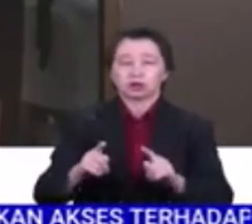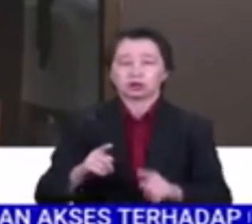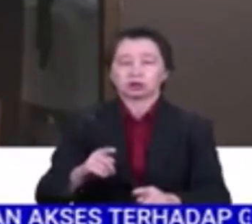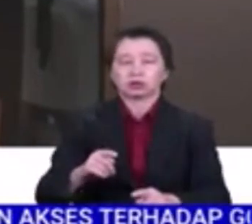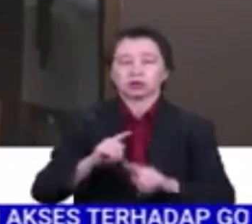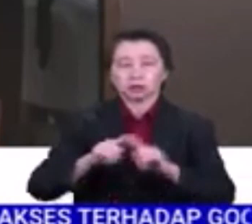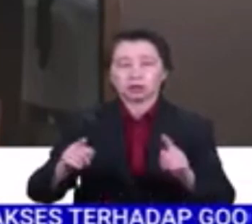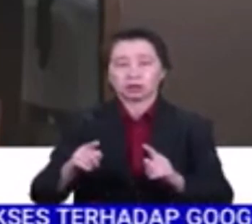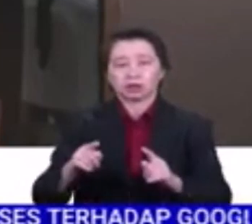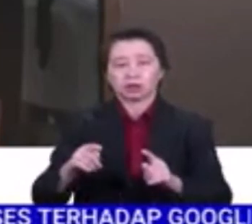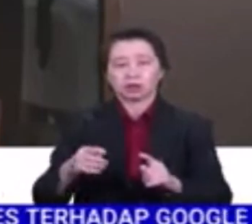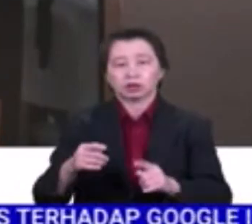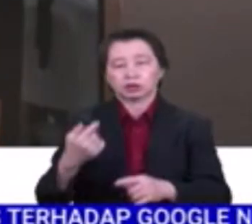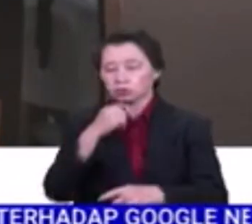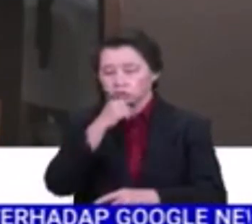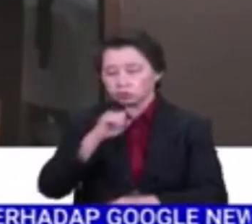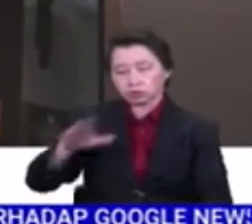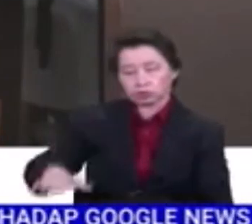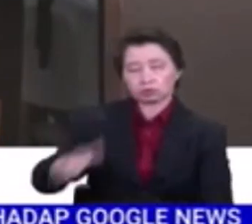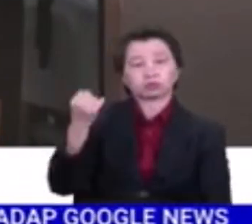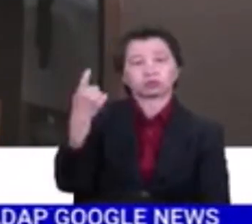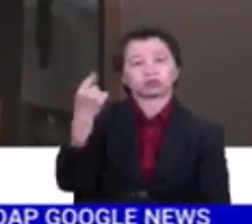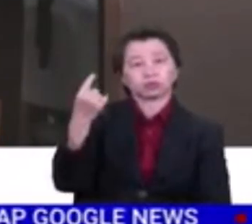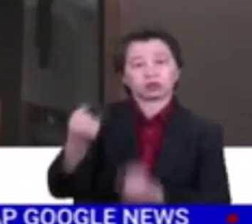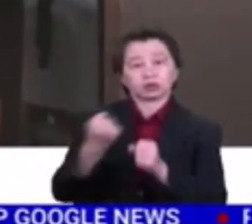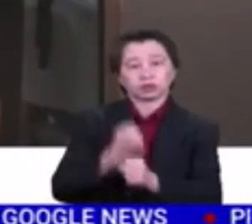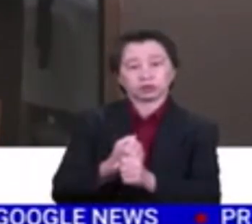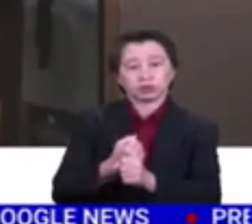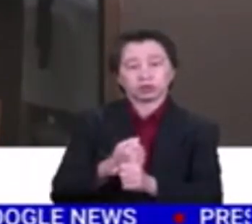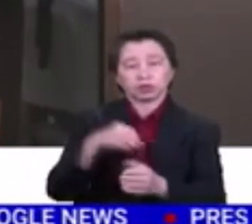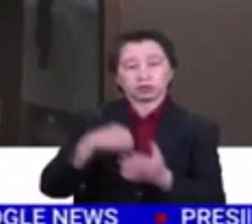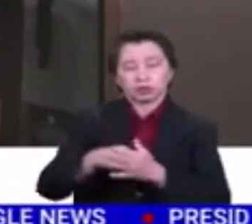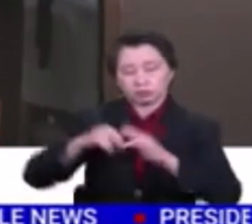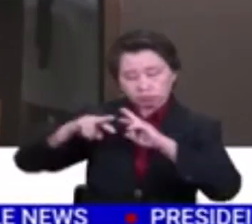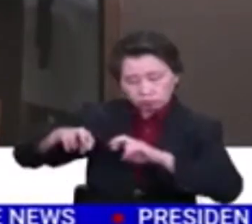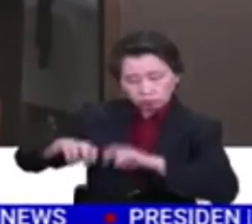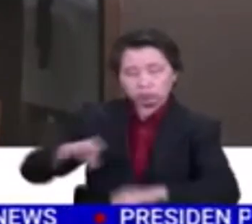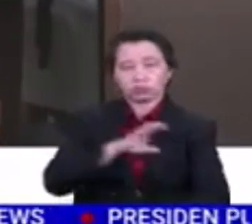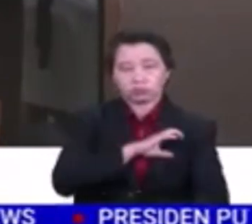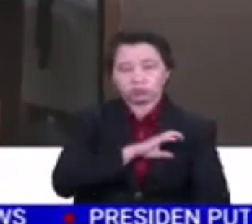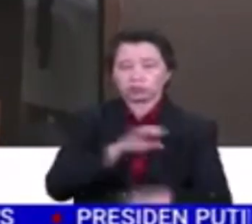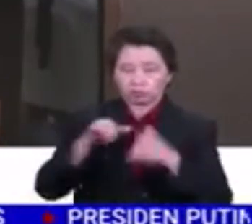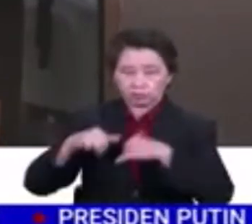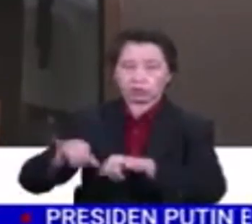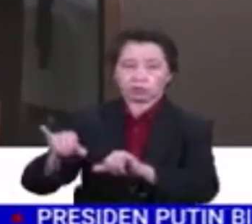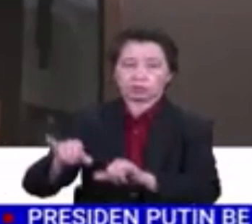gemulah tadi ini, budak 11 tahun ini tadi. Dan perkara itu dalam siasatan polis.